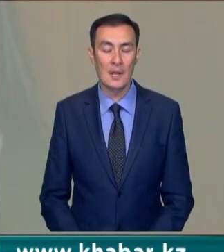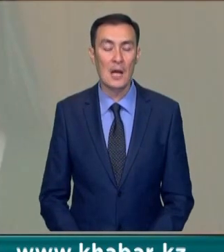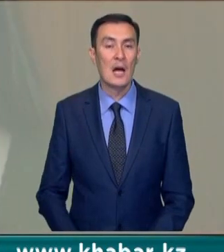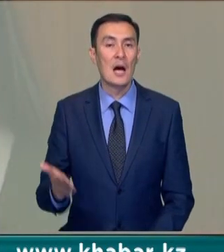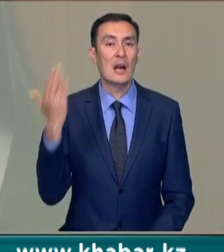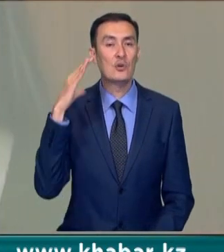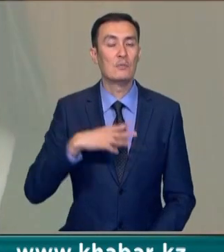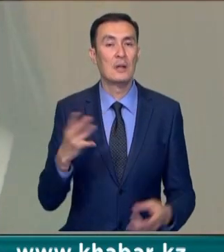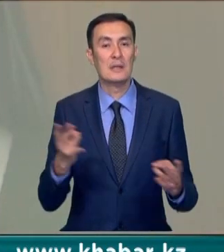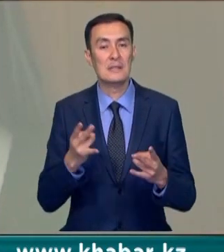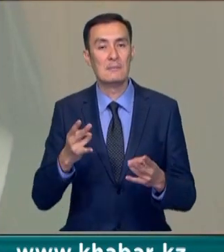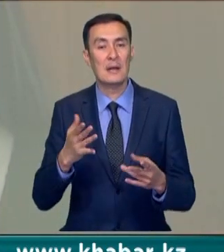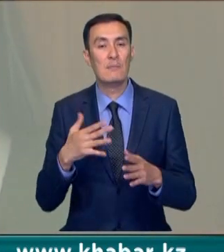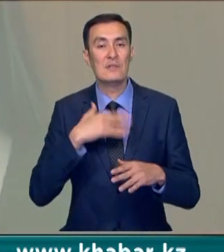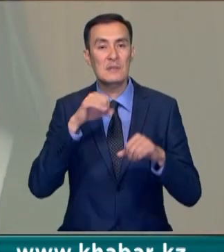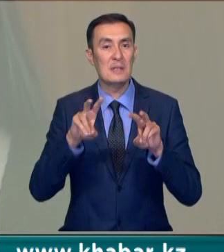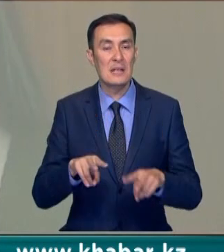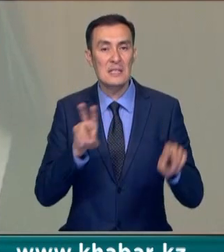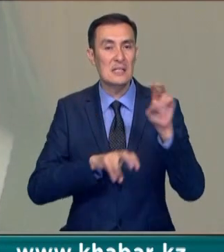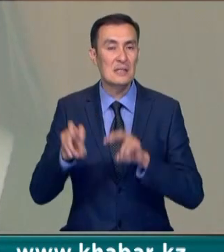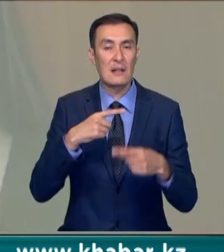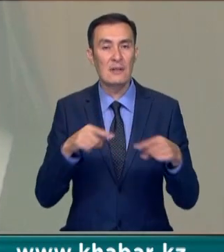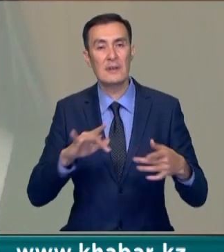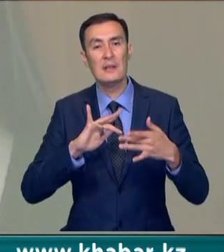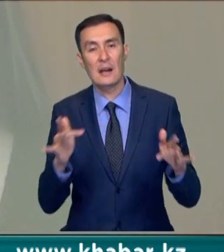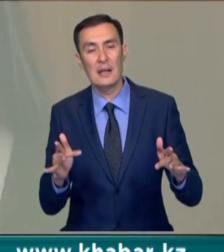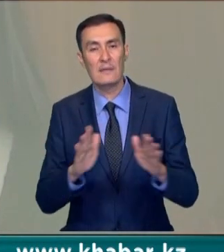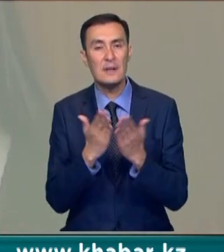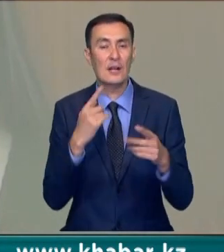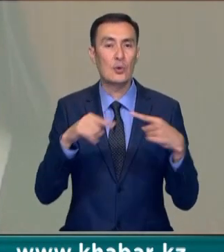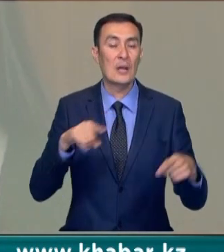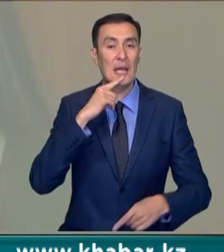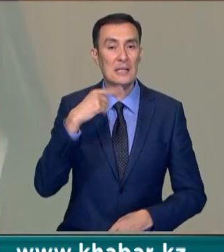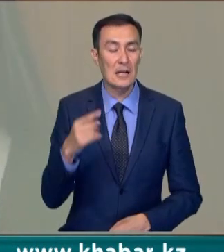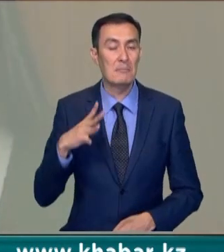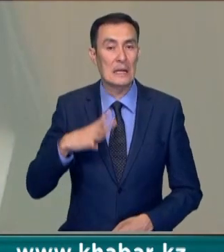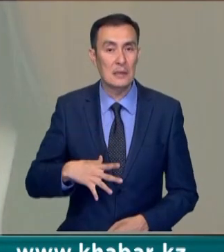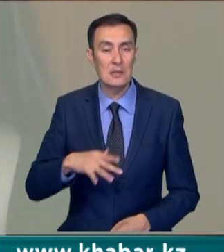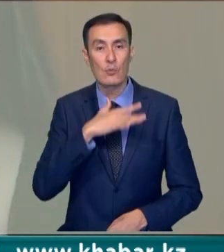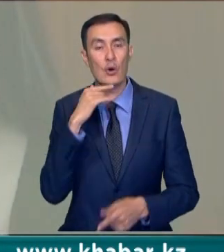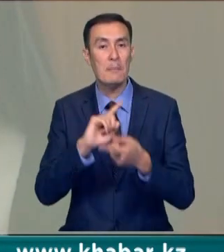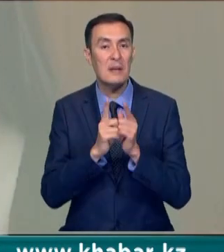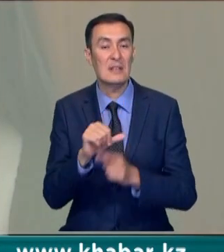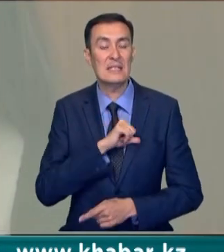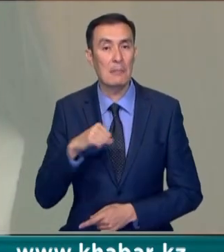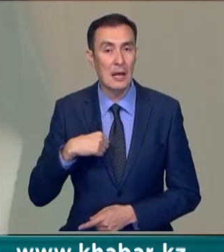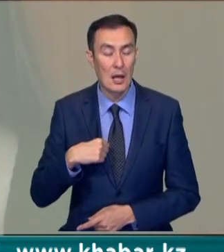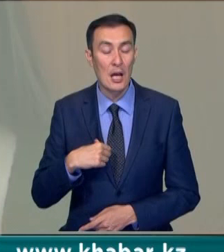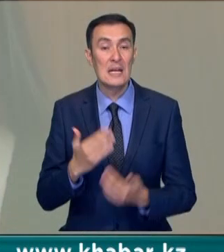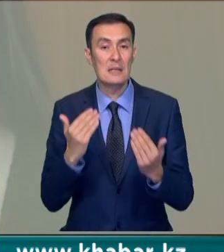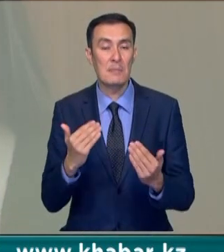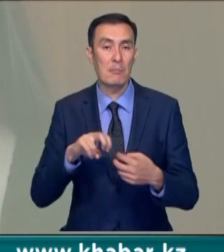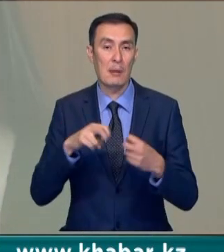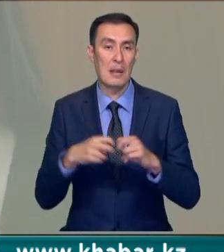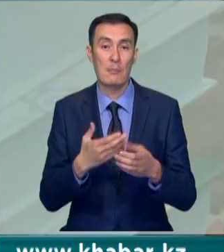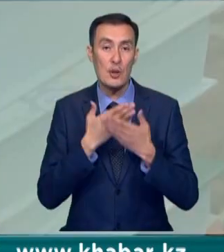Раньше нужные сведения по моей специальности я искала повсюду, и в интернете, и в книгах на других языках. Приходилось многое переводить самостоятельно. Теперь эта